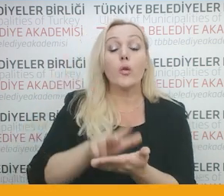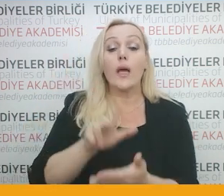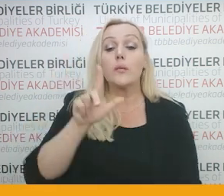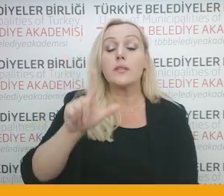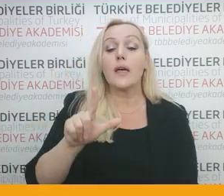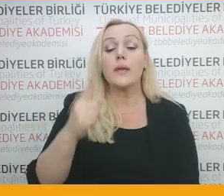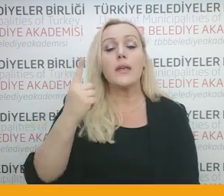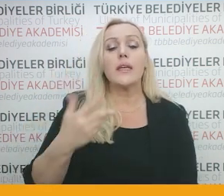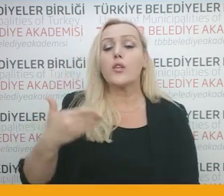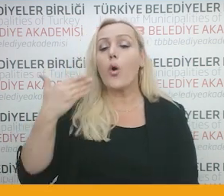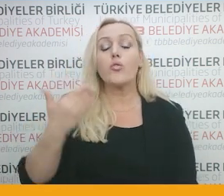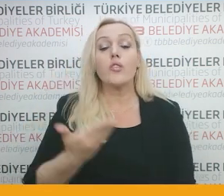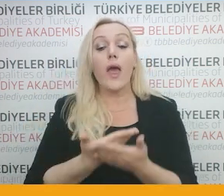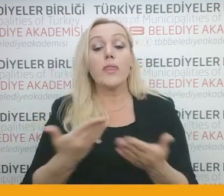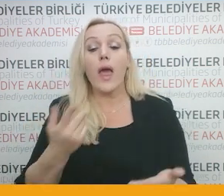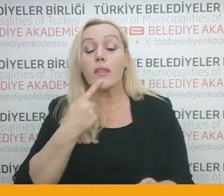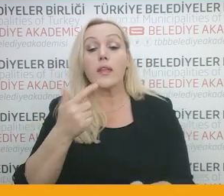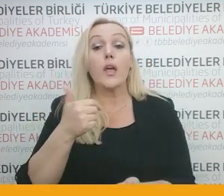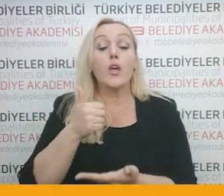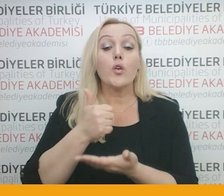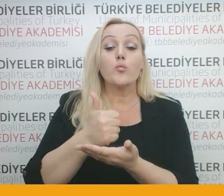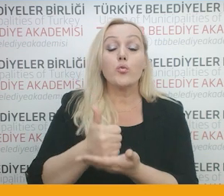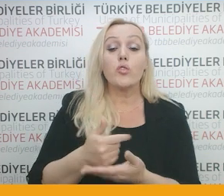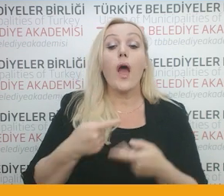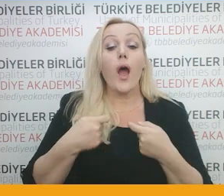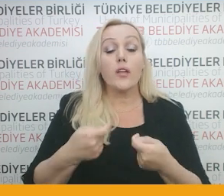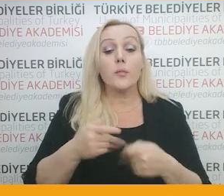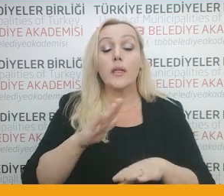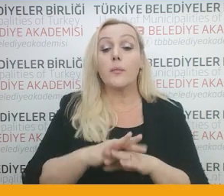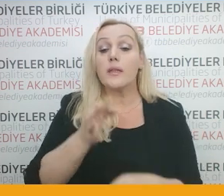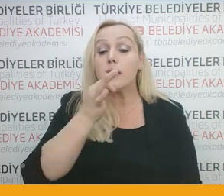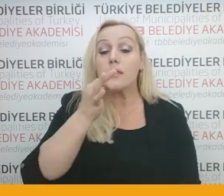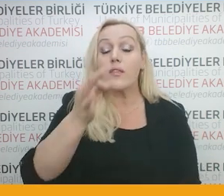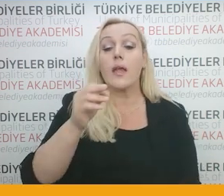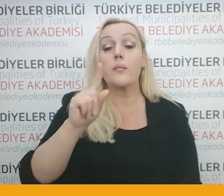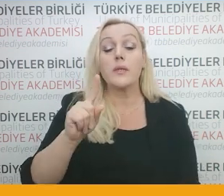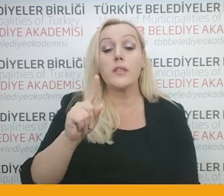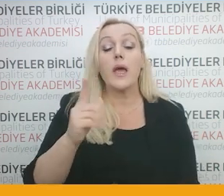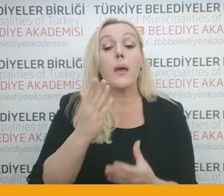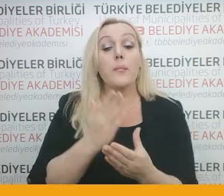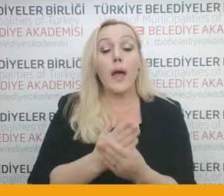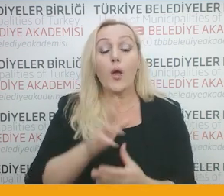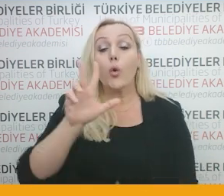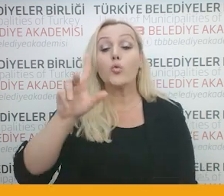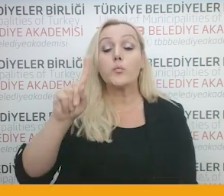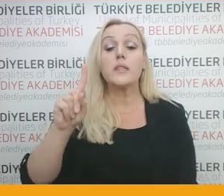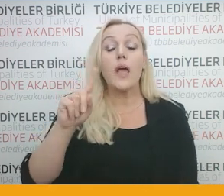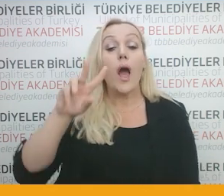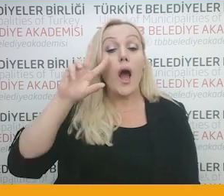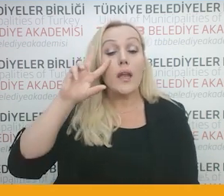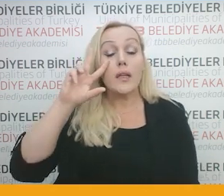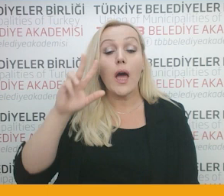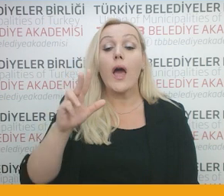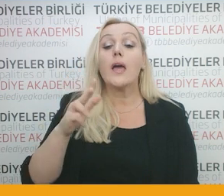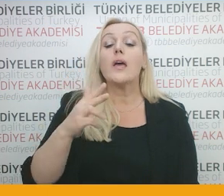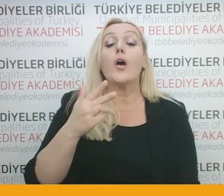ne dedik en başta? Bütçe harcamaların yapılmasına izin veren bir belge. 31 Aralık'a kadar bütçe onaylanacak ki, o izin verilecek